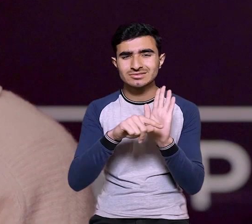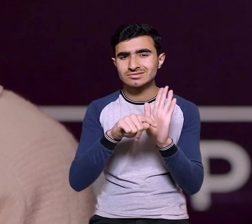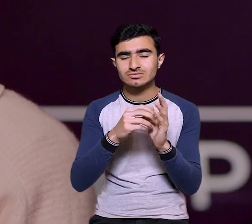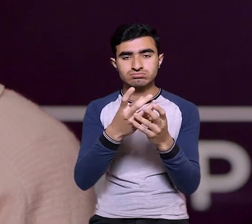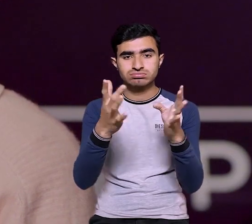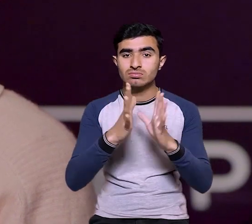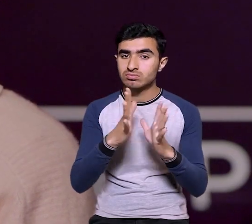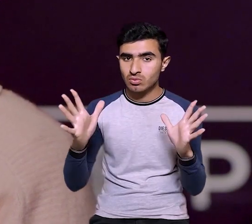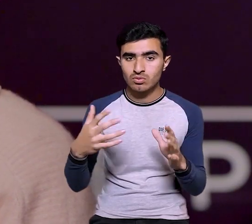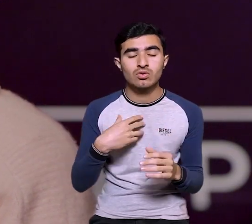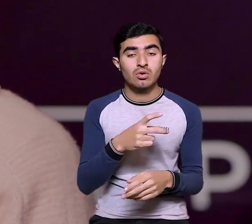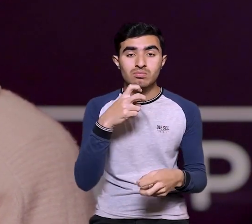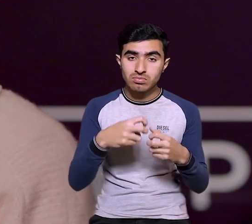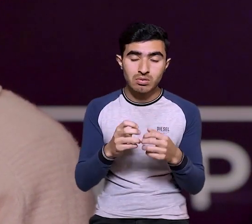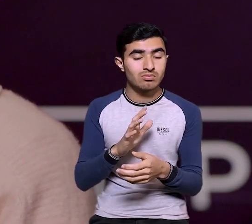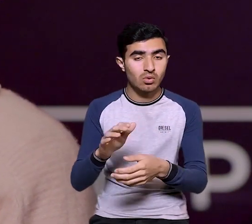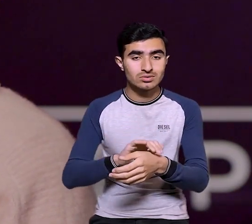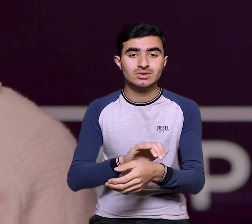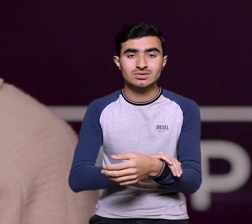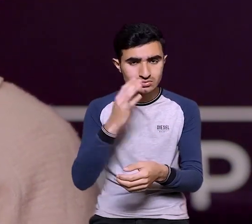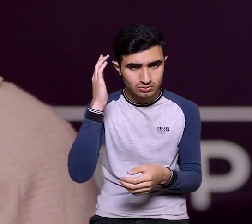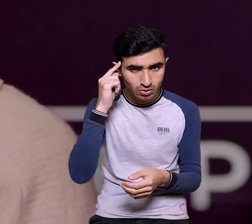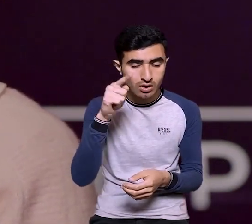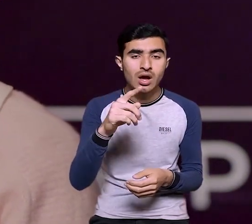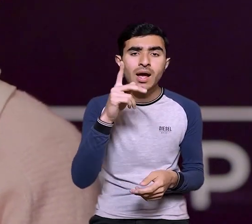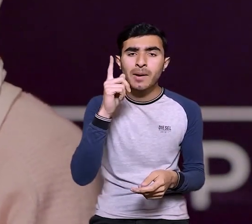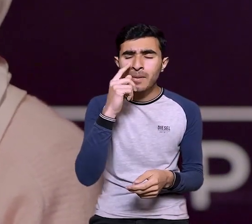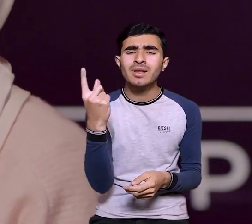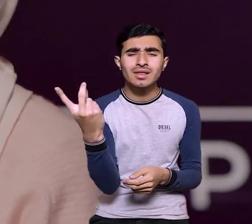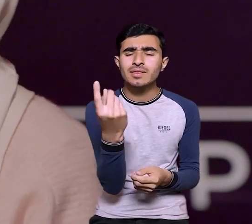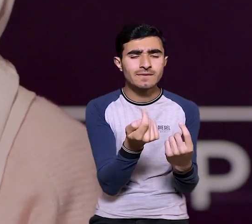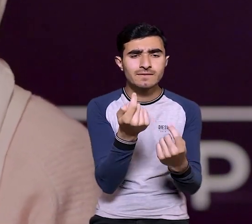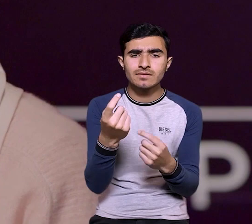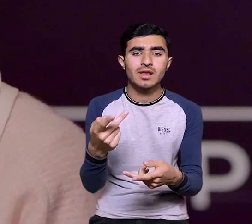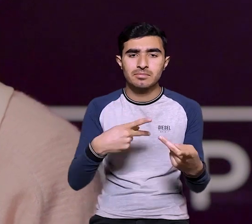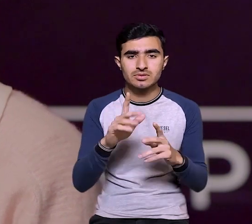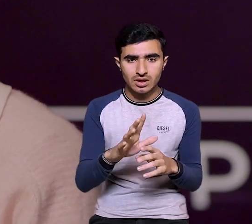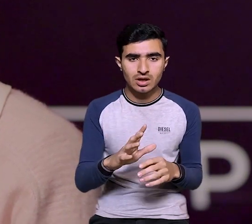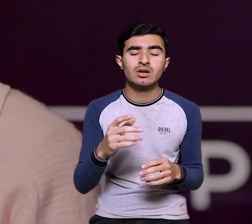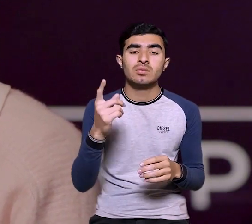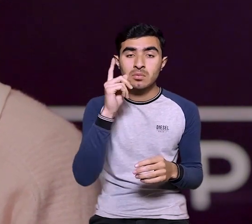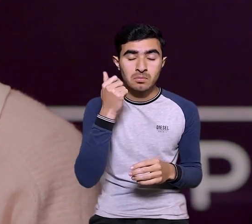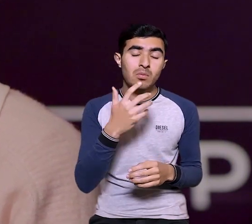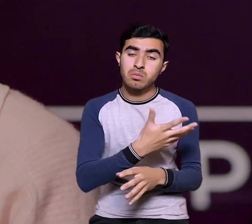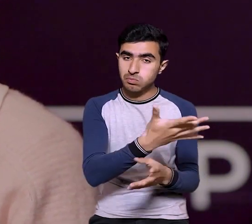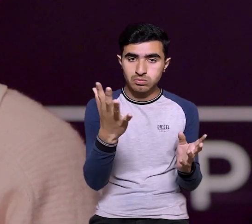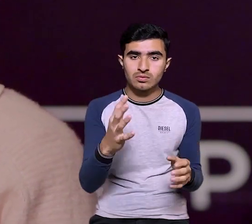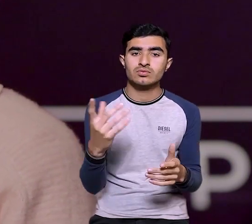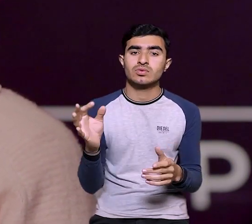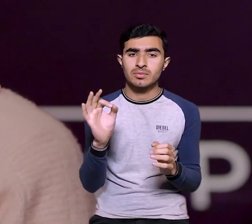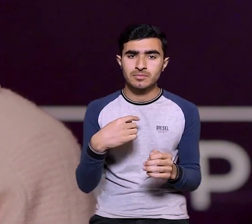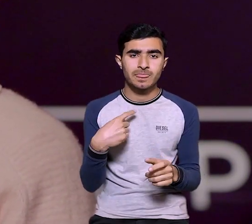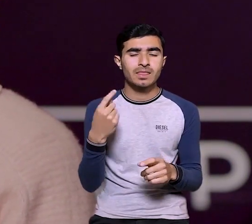चेंबर, जिसकी वजह से आई टुक मी 6 years बिफोर आई कुड एक्चुअली get this bill presented in the